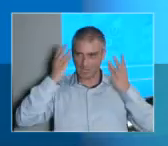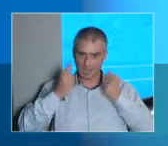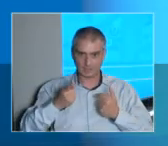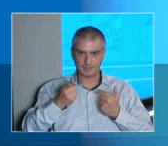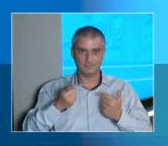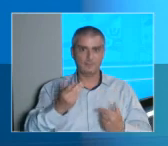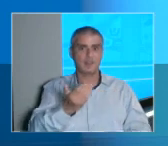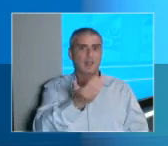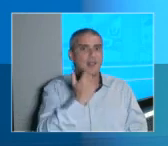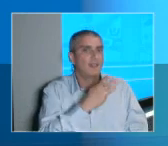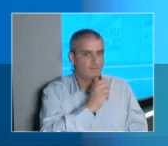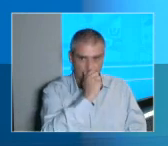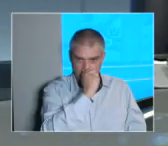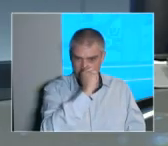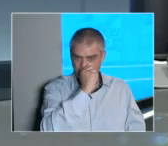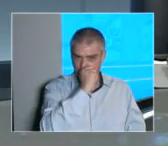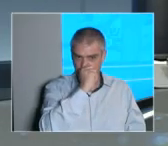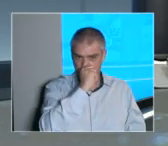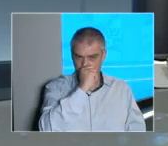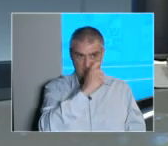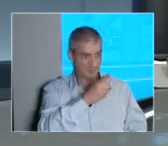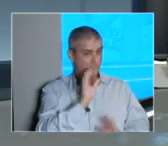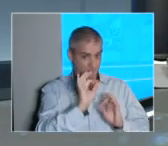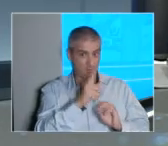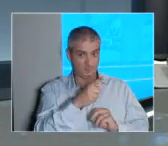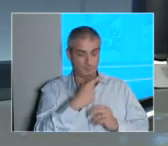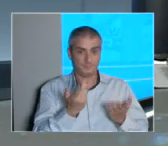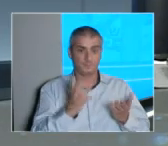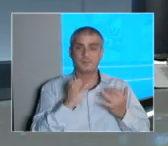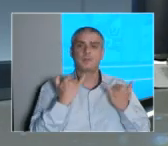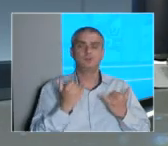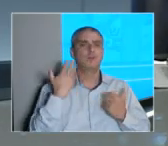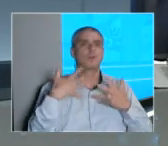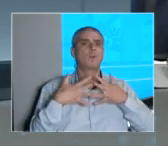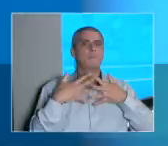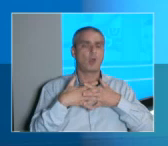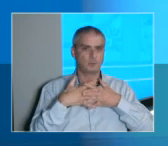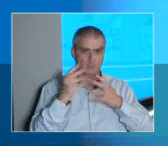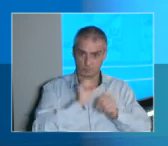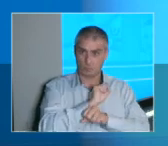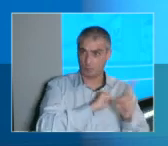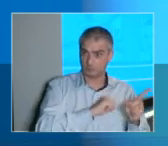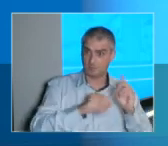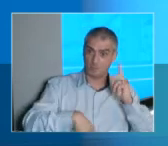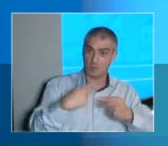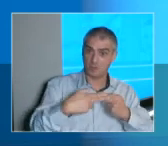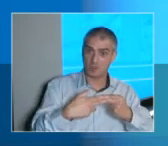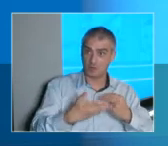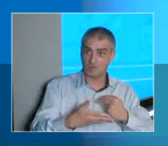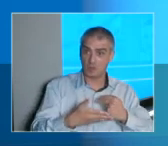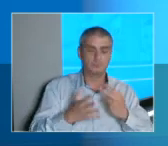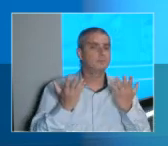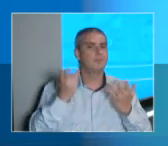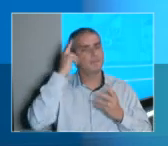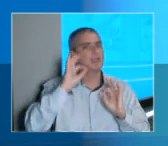החרדים, שתמיד מסתערים קדימה. אתה עומד מאחורי זה, אם עכשיו היו בקואליציה, אז עכשיו יהיו באופוזיציה בבחירות הקרובות? טוב, אז...